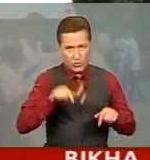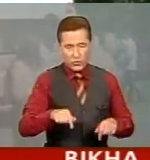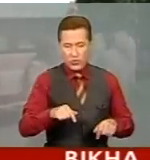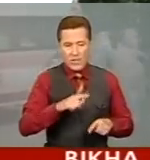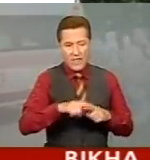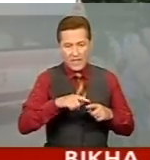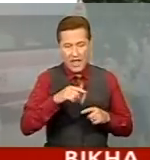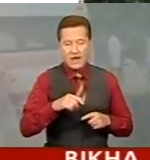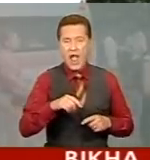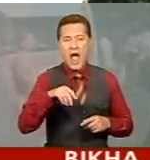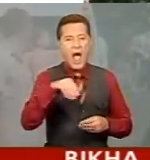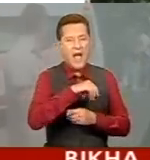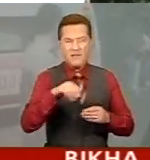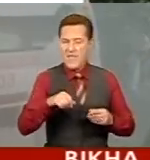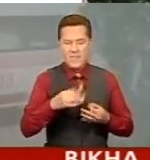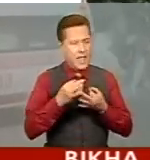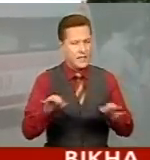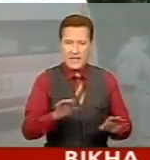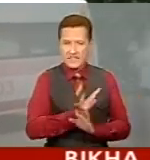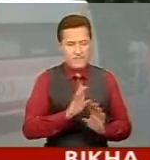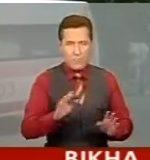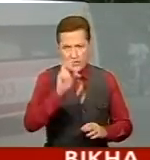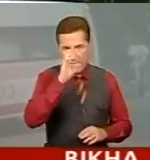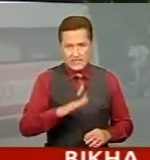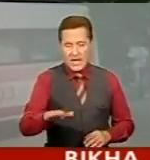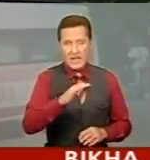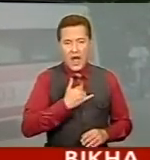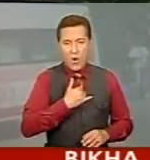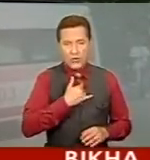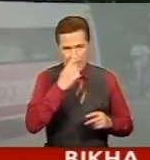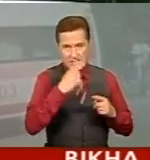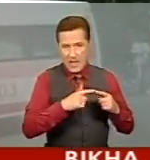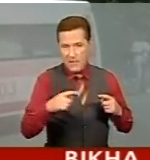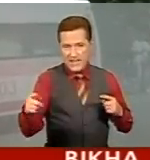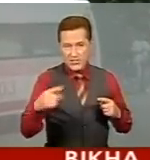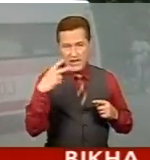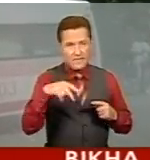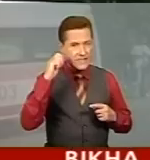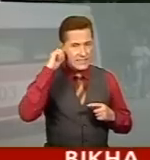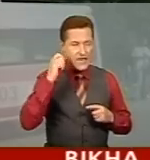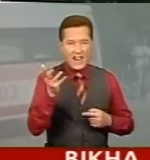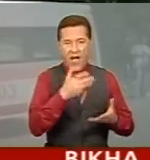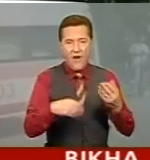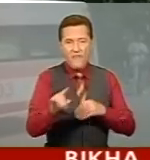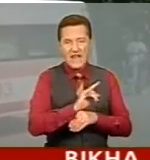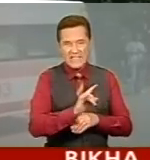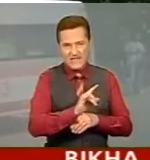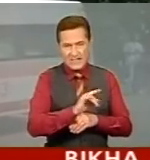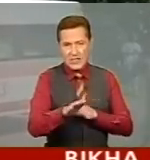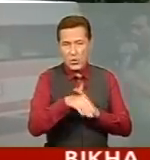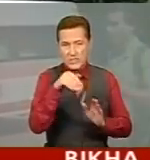Армения не свободная страна. У нас на протяжении 20 лет фальсифицируются выборы.